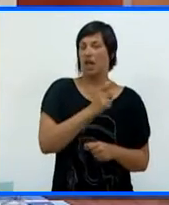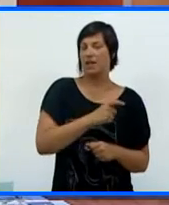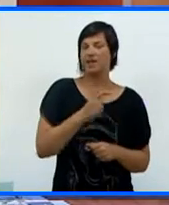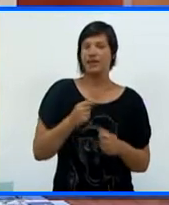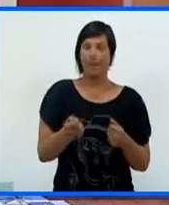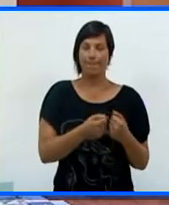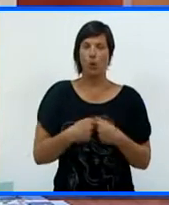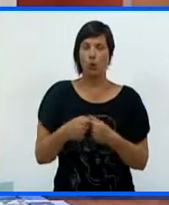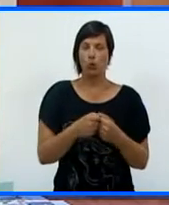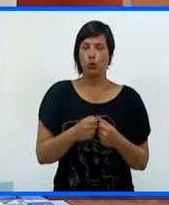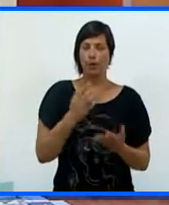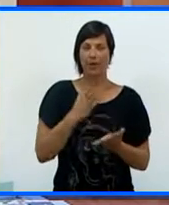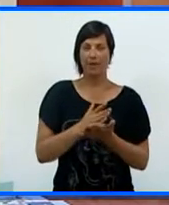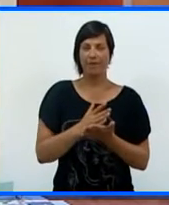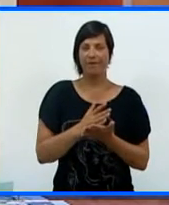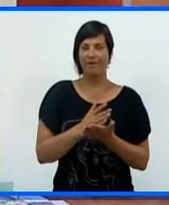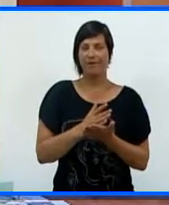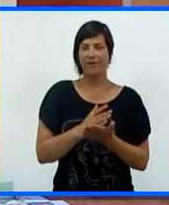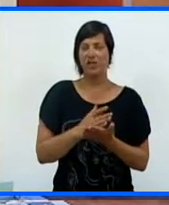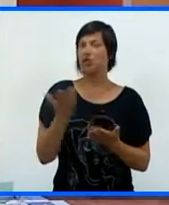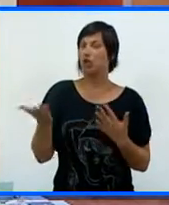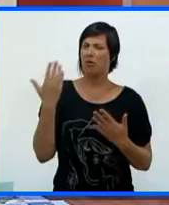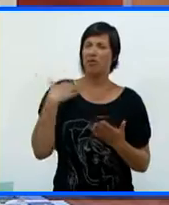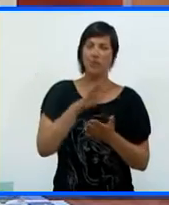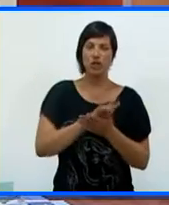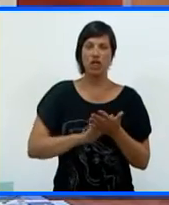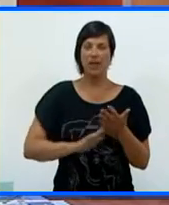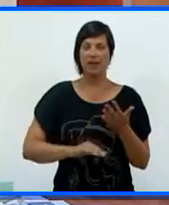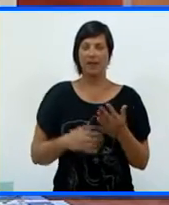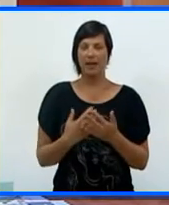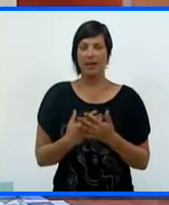sam udruge već ono što se reče od početka,